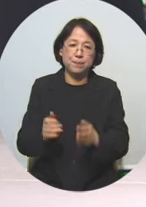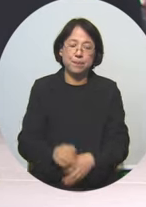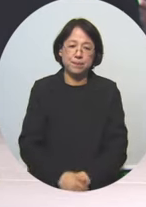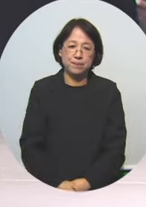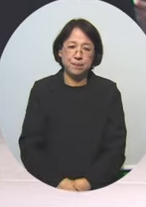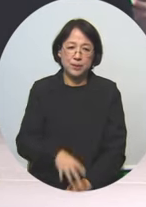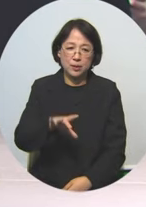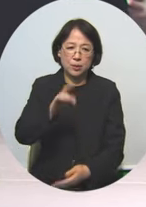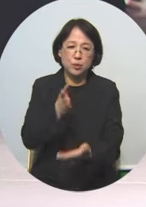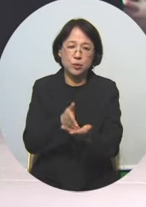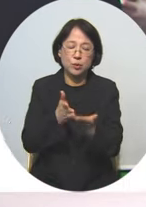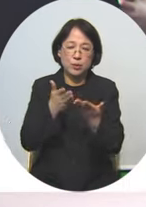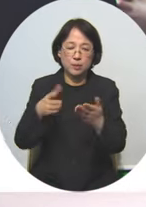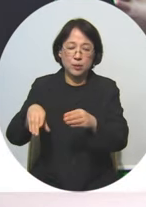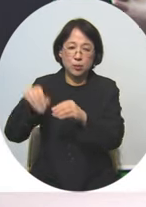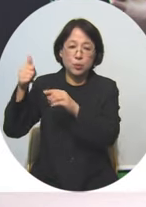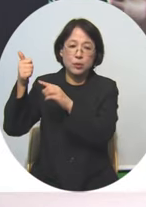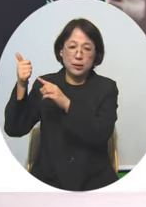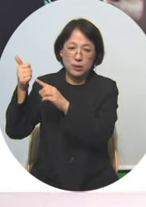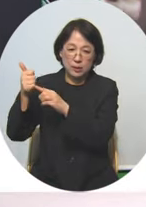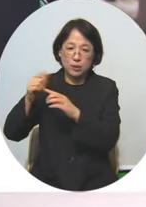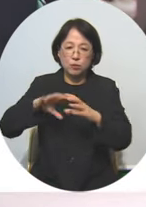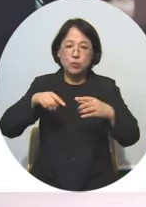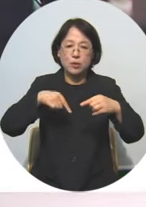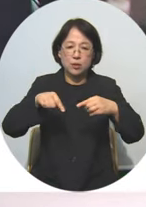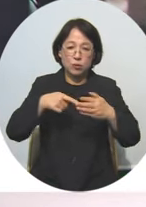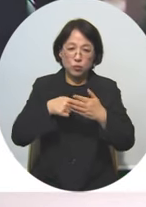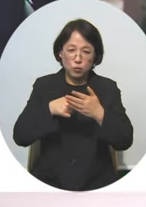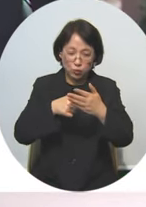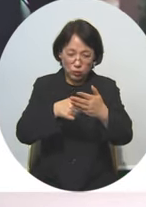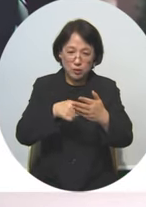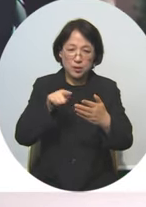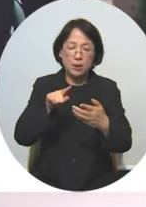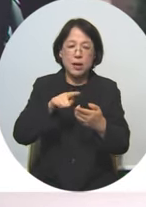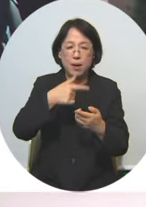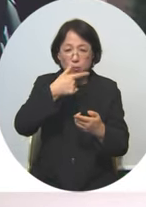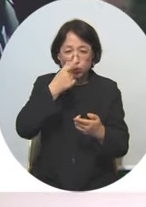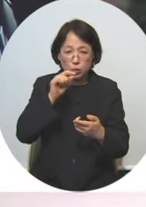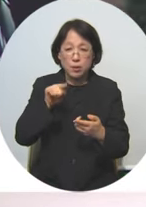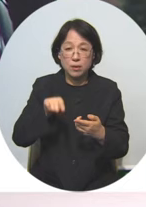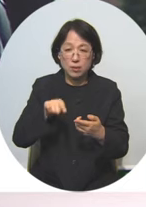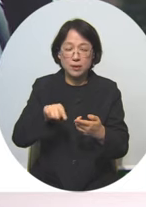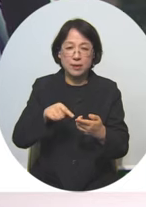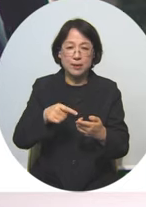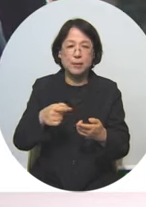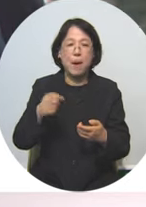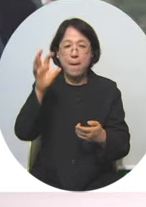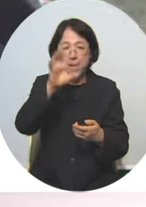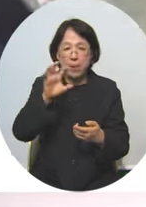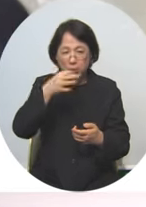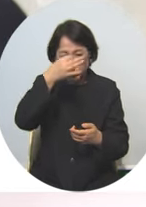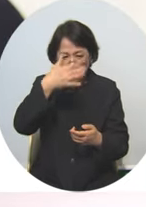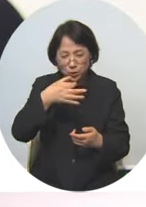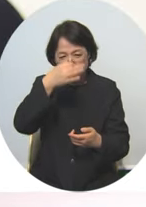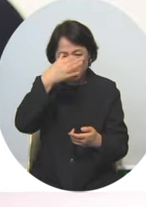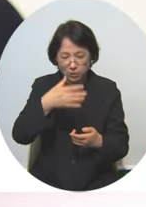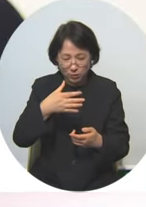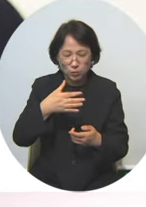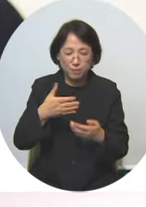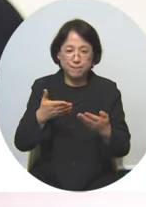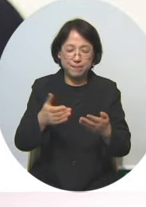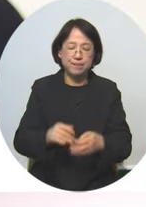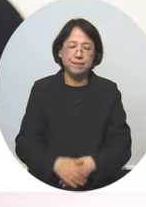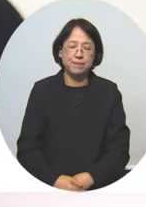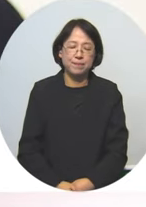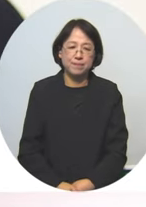첫 소식입니다. 한덕수 국무총리가 국정 추진에서 대단히 미흡했던 점에 관해 거듭 죄송하다며 국민에게